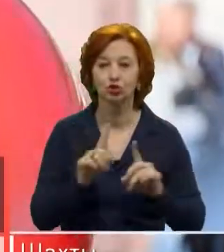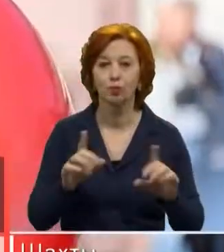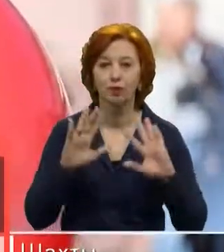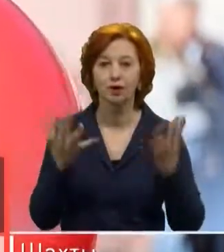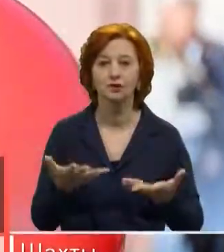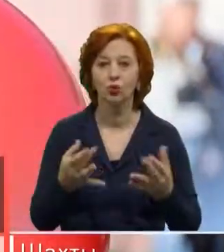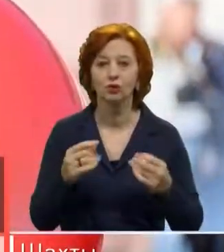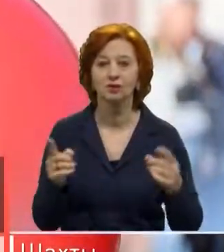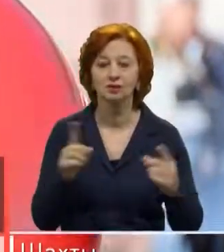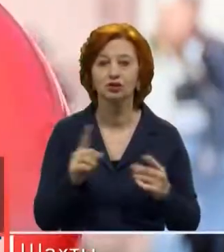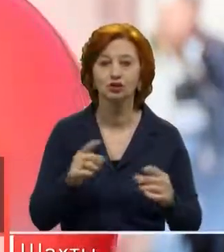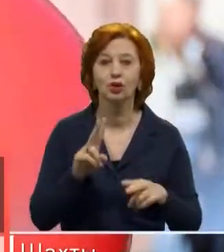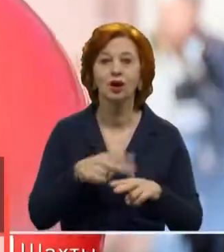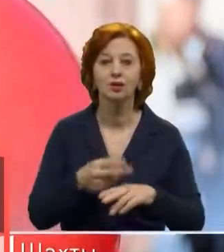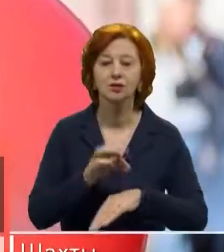Даже рассказывать больно.